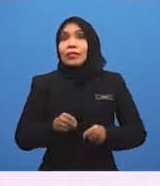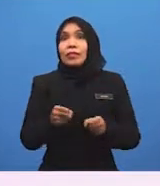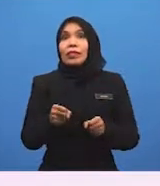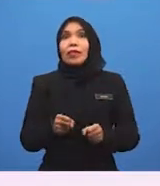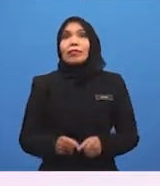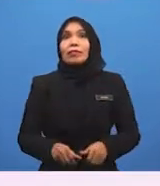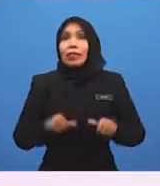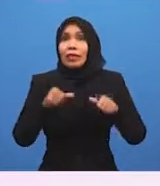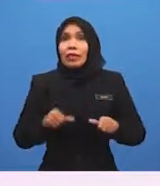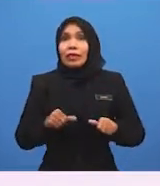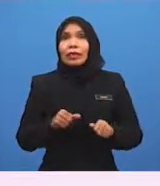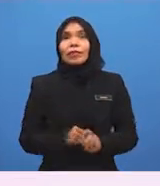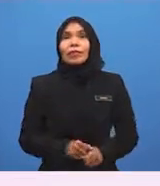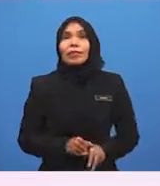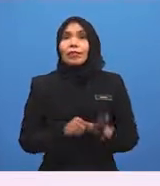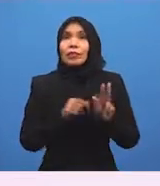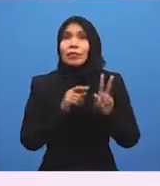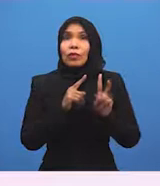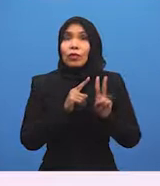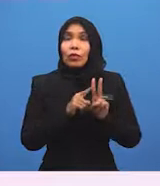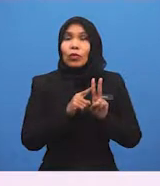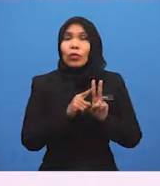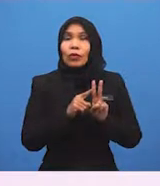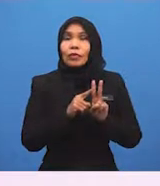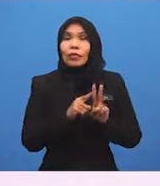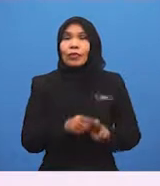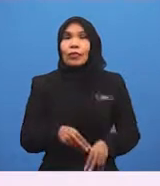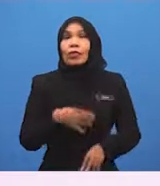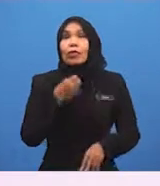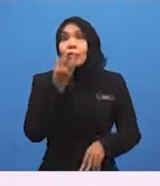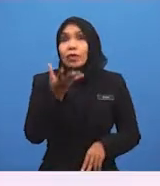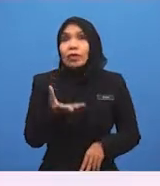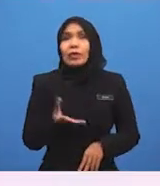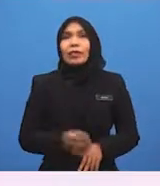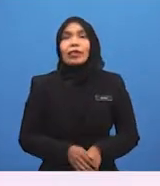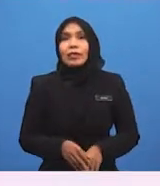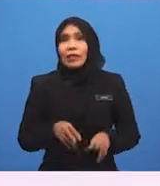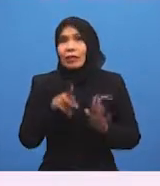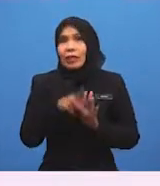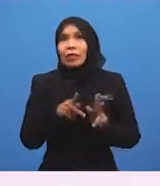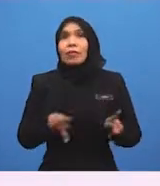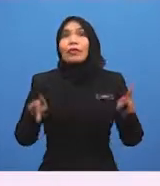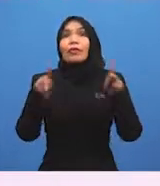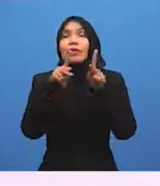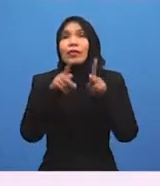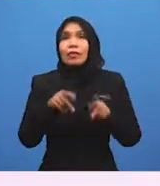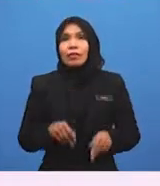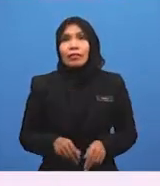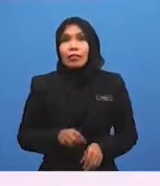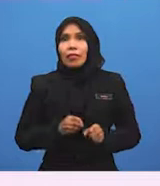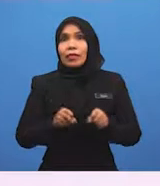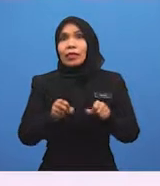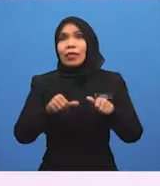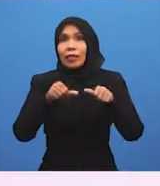menghuraikan tiga kepentingan bersikap adil terhadap jiran dan menyatakan